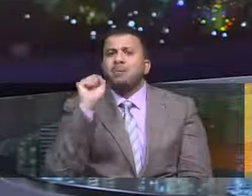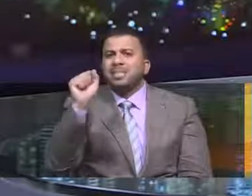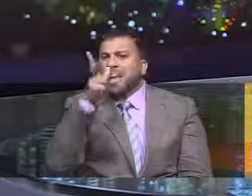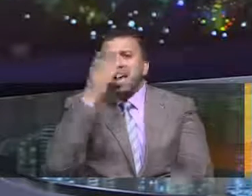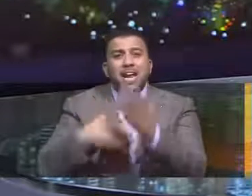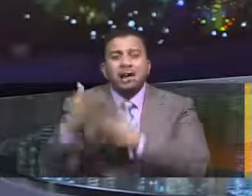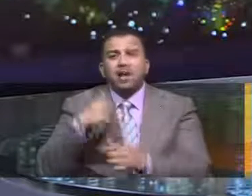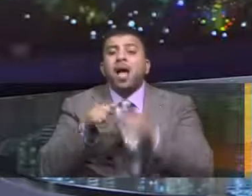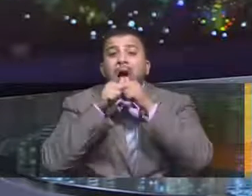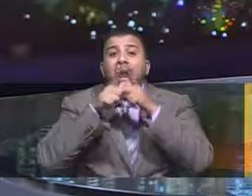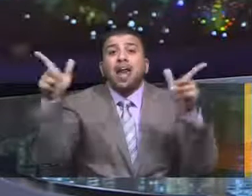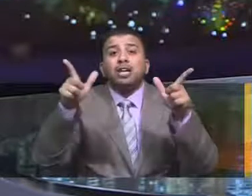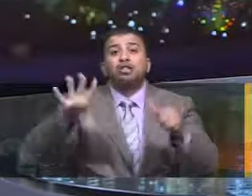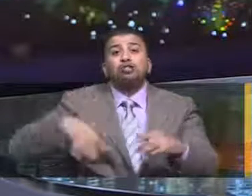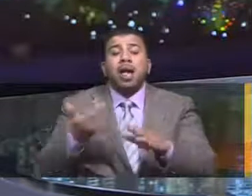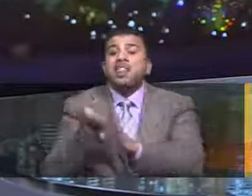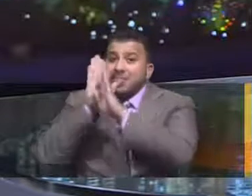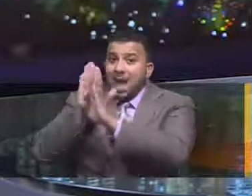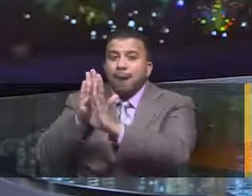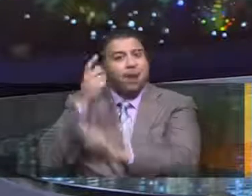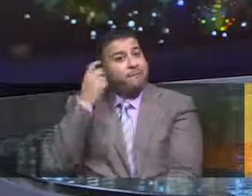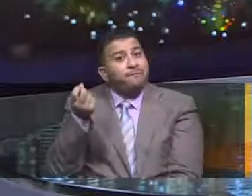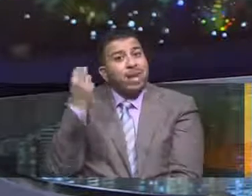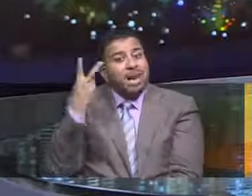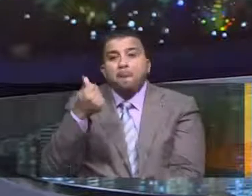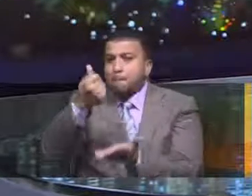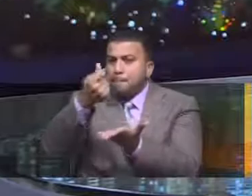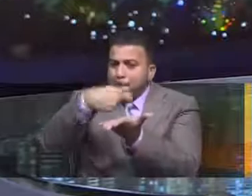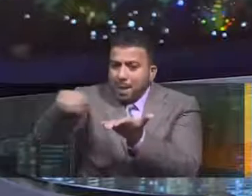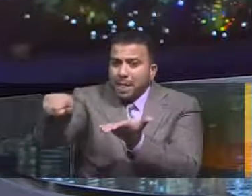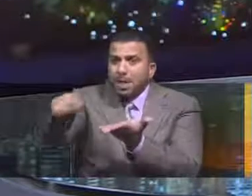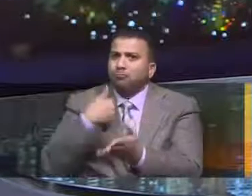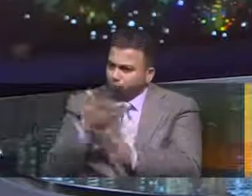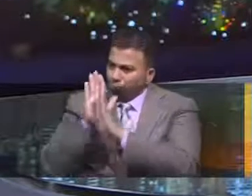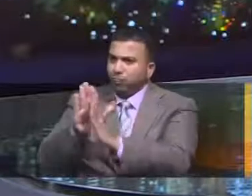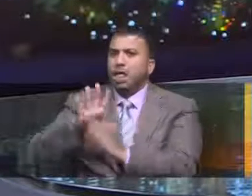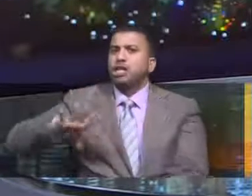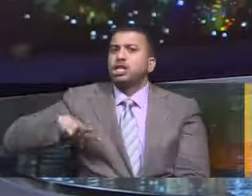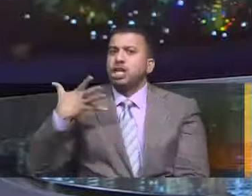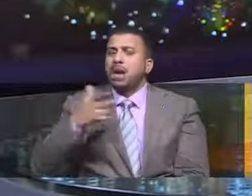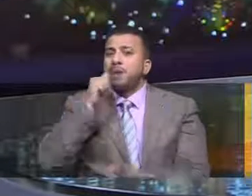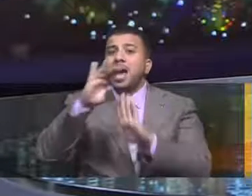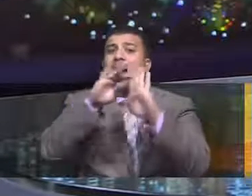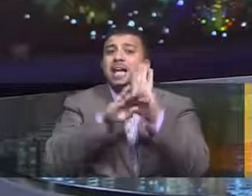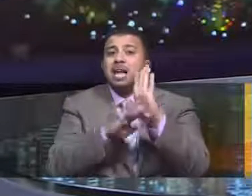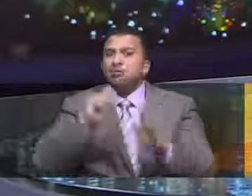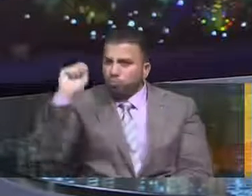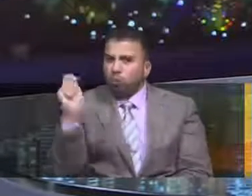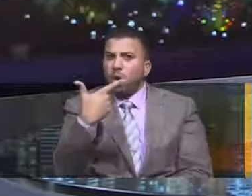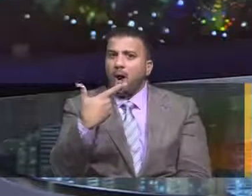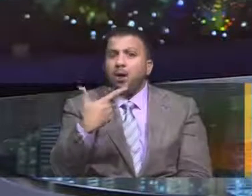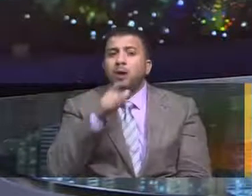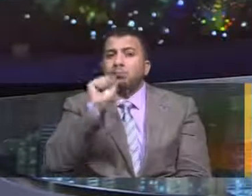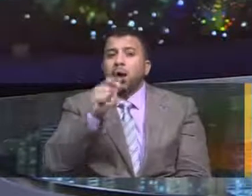العربي التاريخي، معلنا سموه عن دعمه للفكرة ماديا ومعنويا من أجل إعداده في أقرب الآجال.